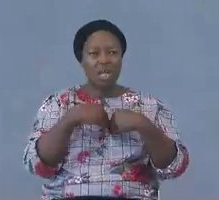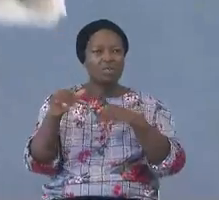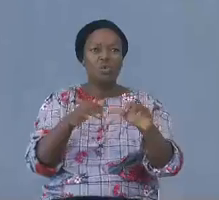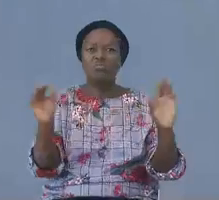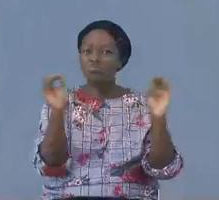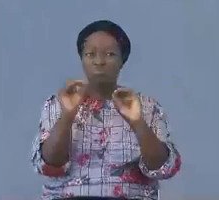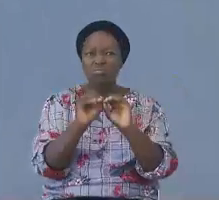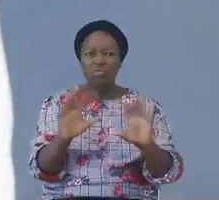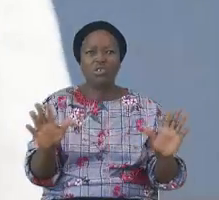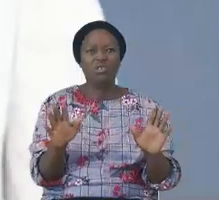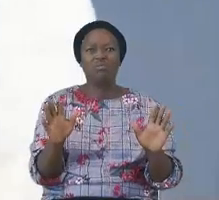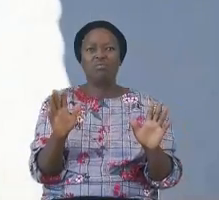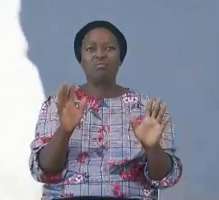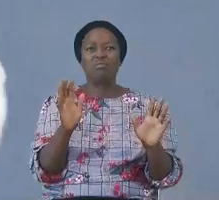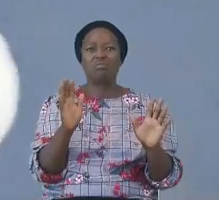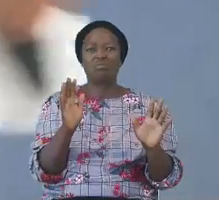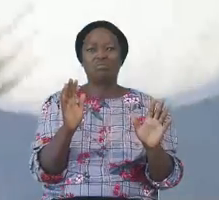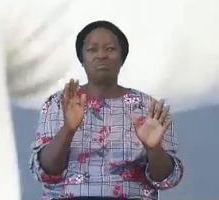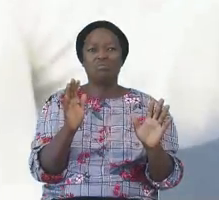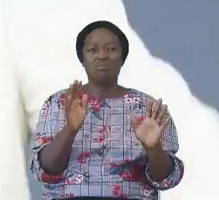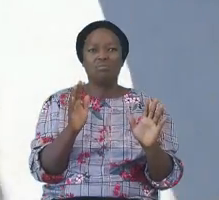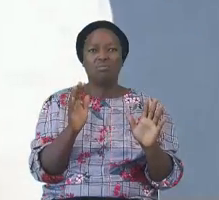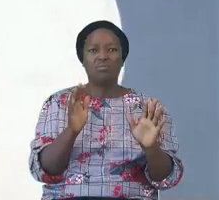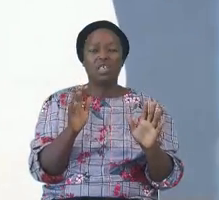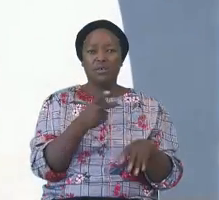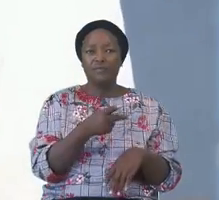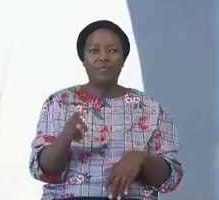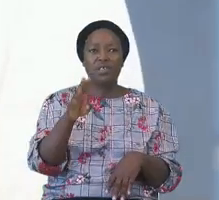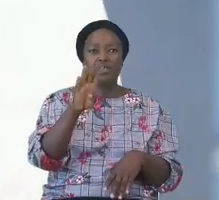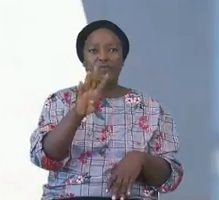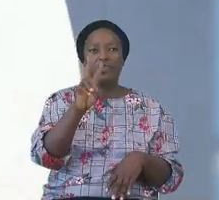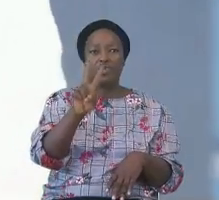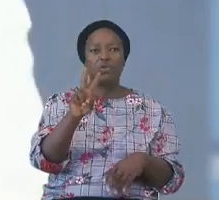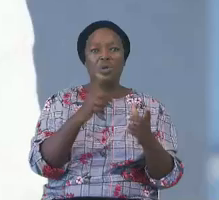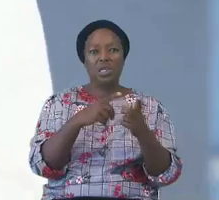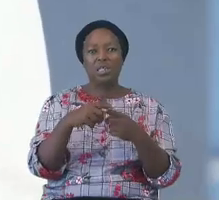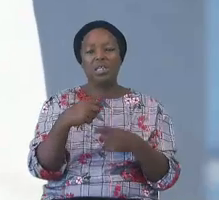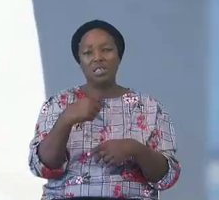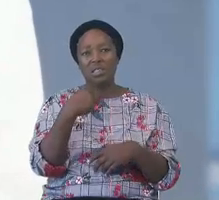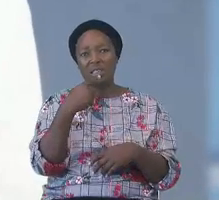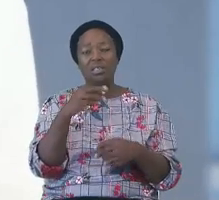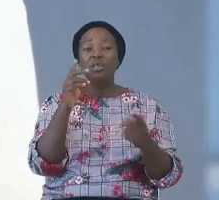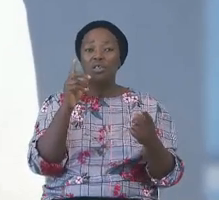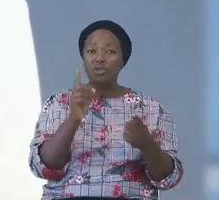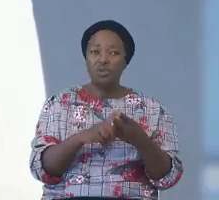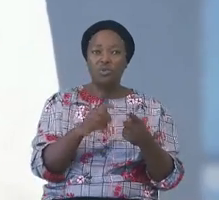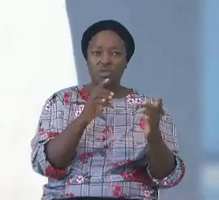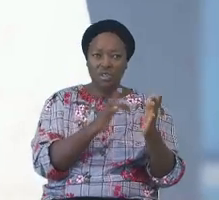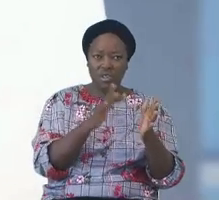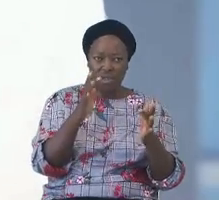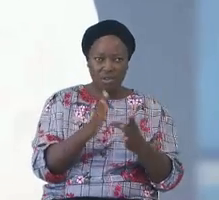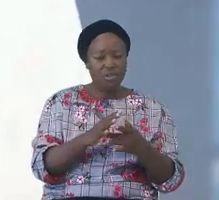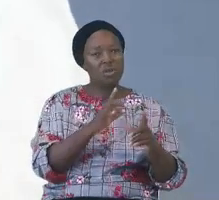Christ crucifié sur la croix, il n'a rien fait de mal. Verset